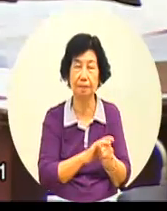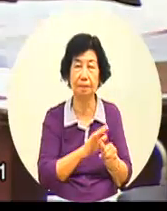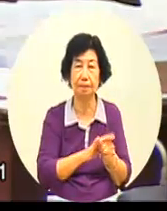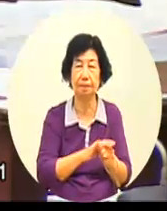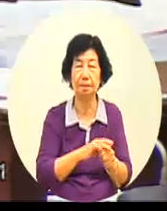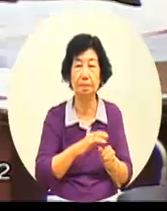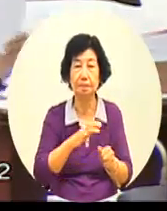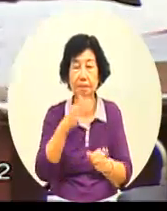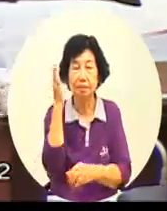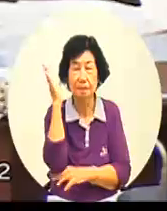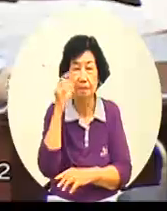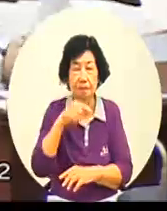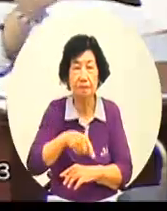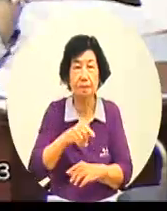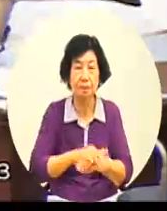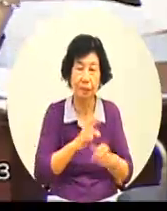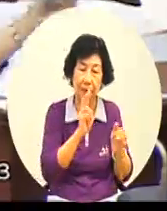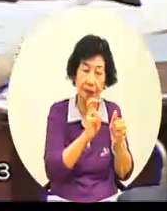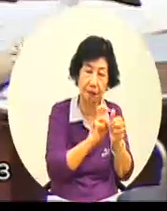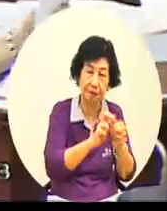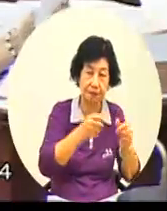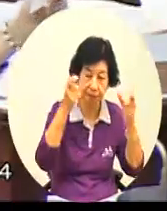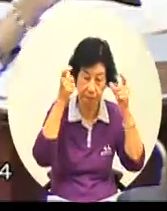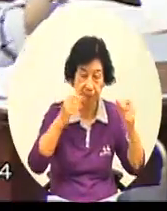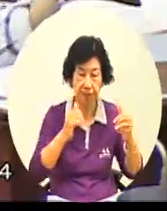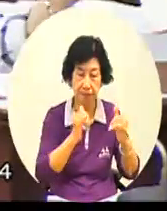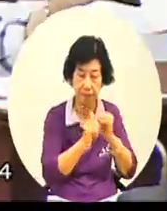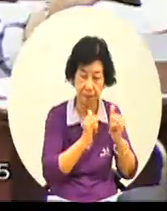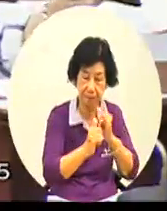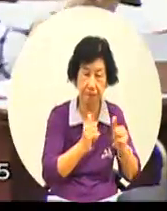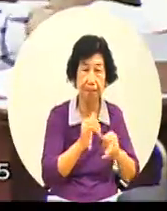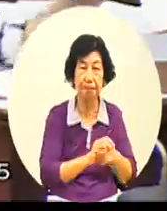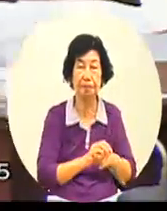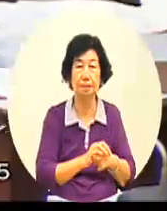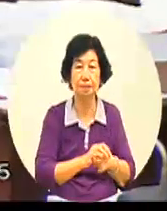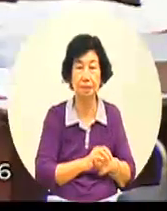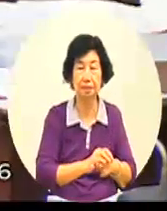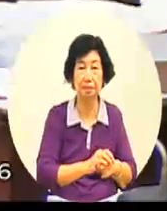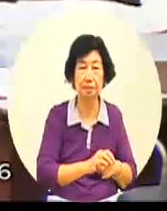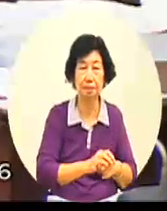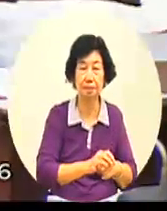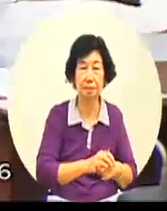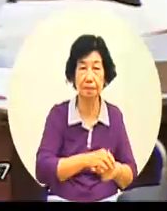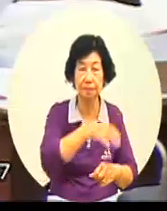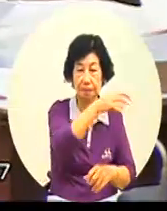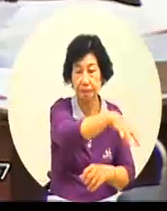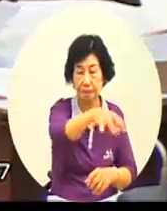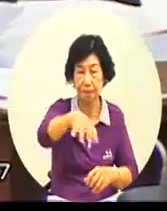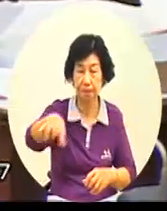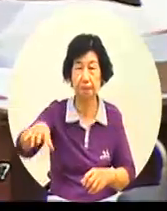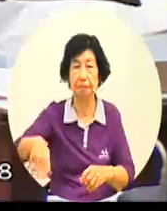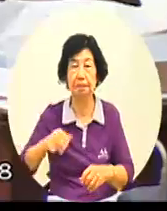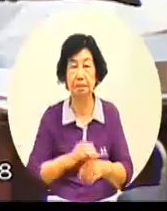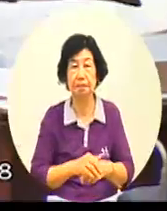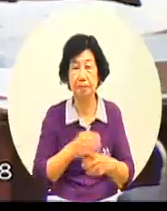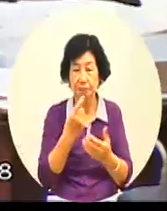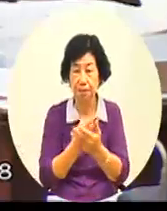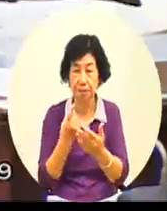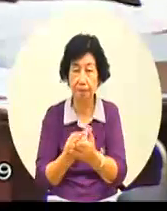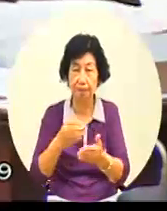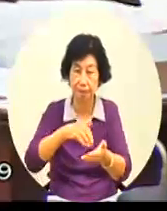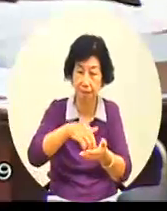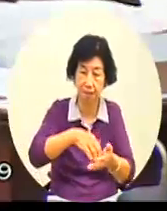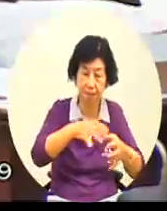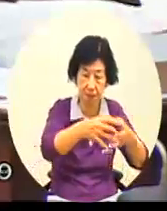势，照顾所有在咱高雄市各角落的各个弱势的这个团体吼。不过在